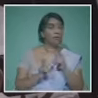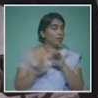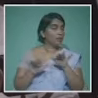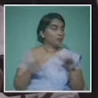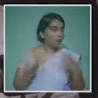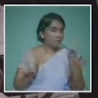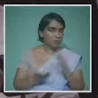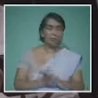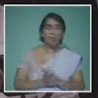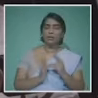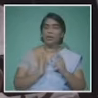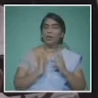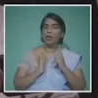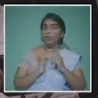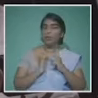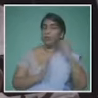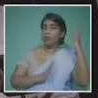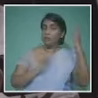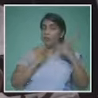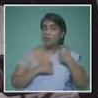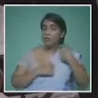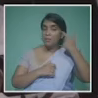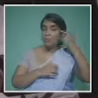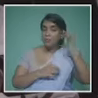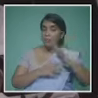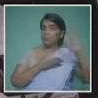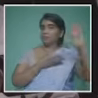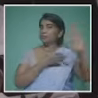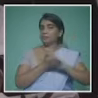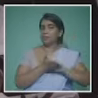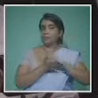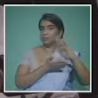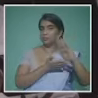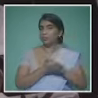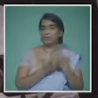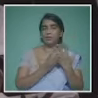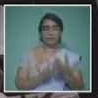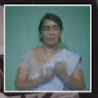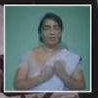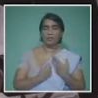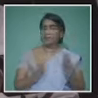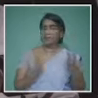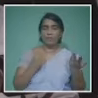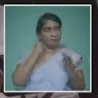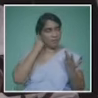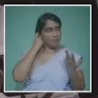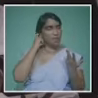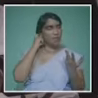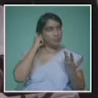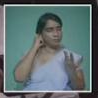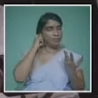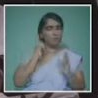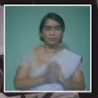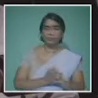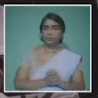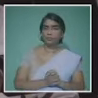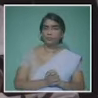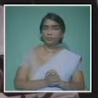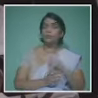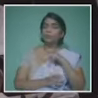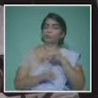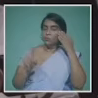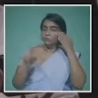නැතිනම් ජාත්‍යන්තරයෙන් අපි අපේක්ෂා කරන සහයෝගය අපිට කිසිසේත් ලැබෙන්නේ නැහැ.